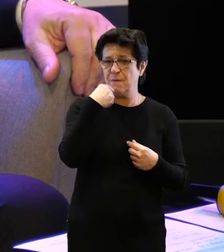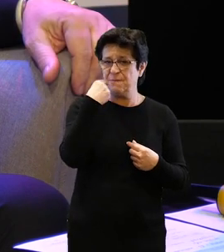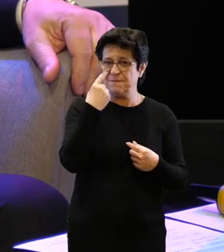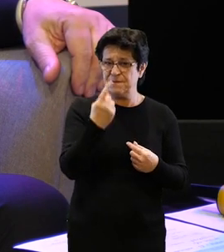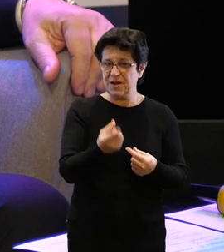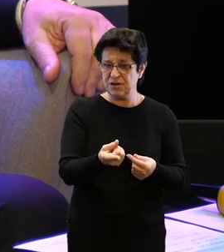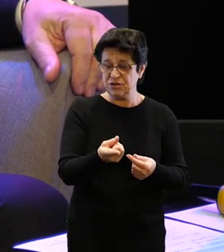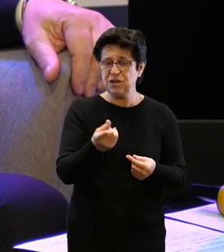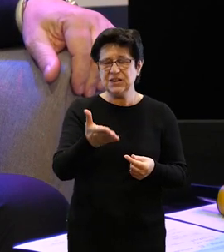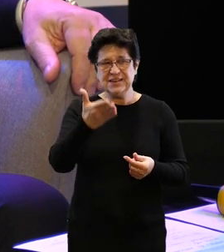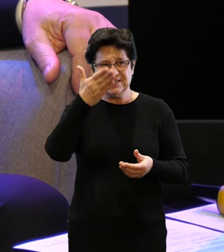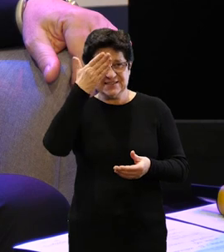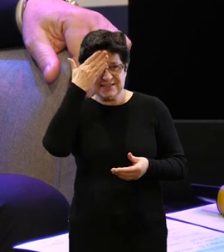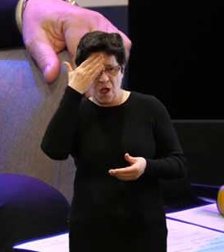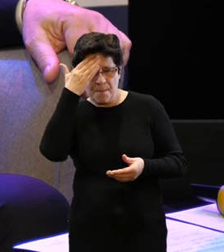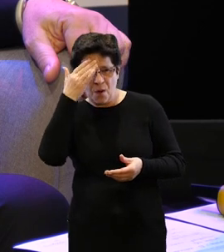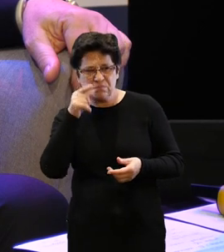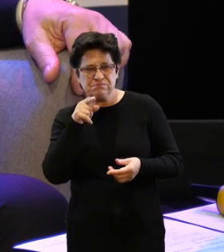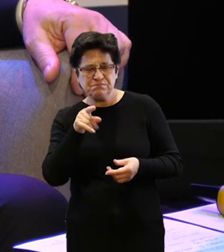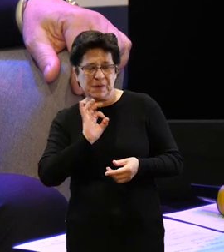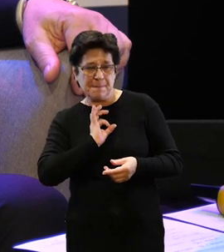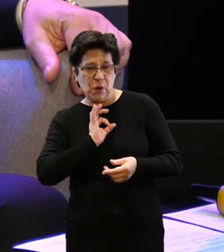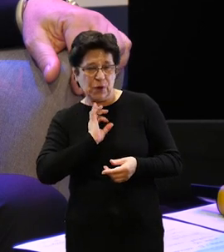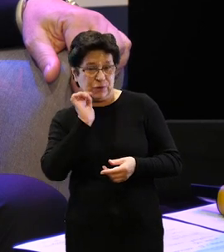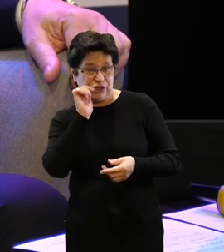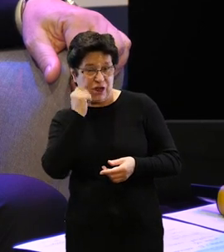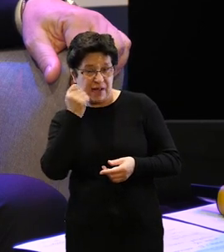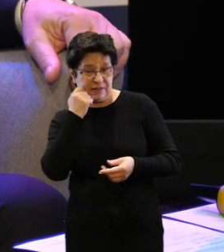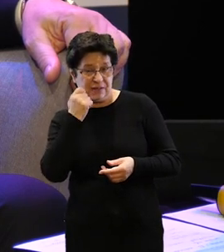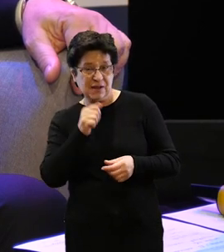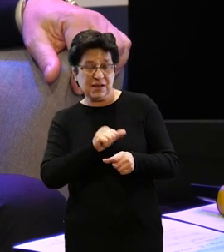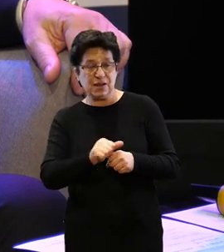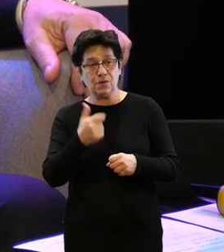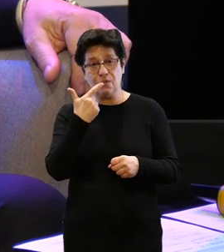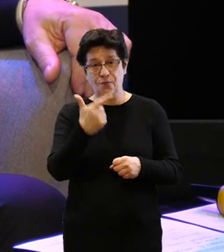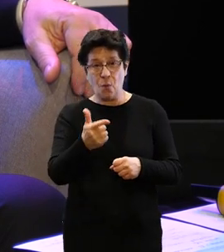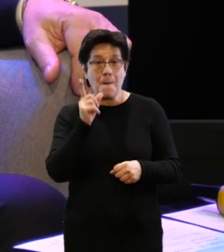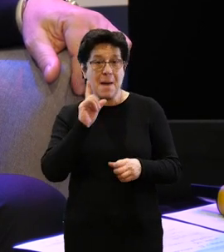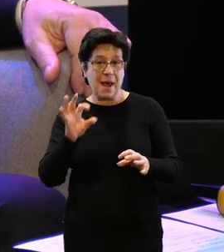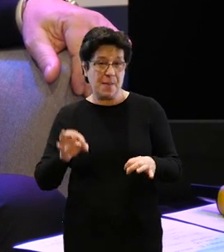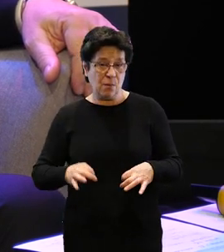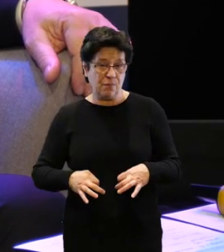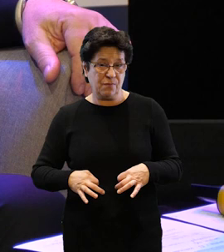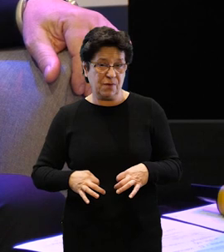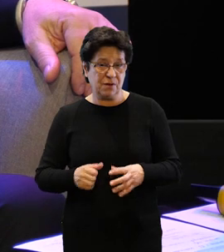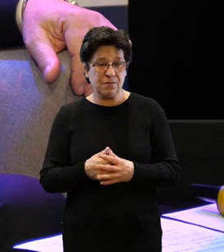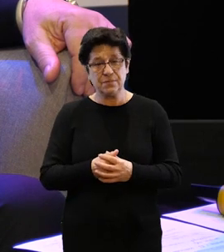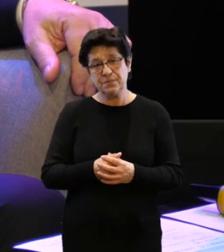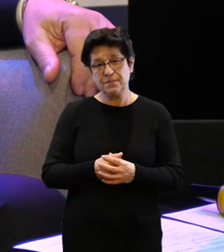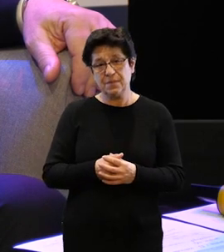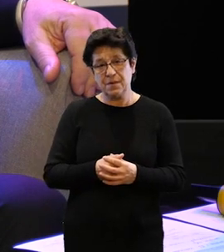przypadku znajomości z moim dziadkiem Bolesławem skrzypczakiem jest Dwóch panów nie mogę użyć